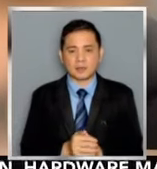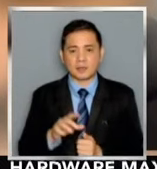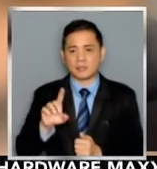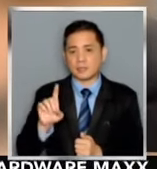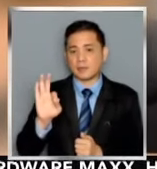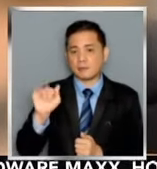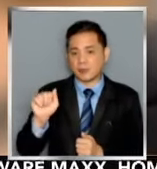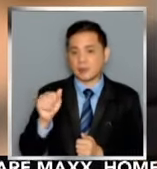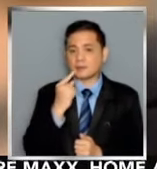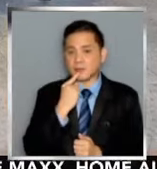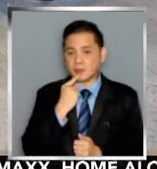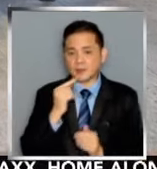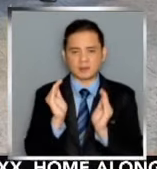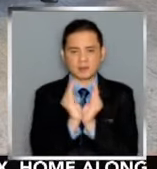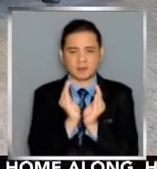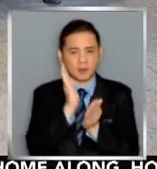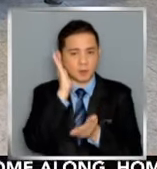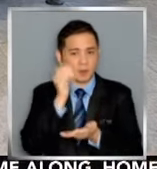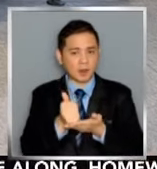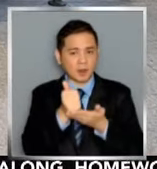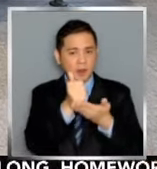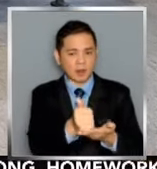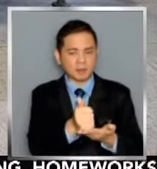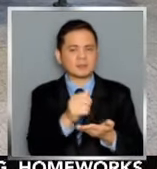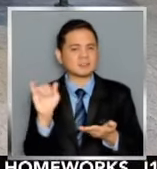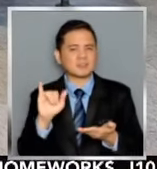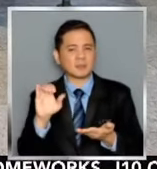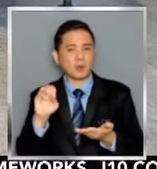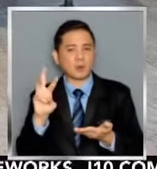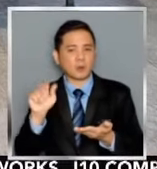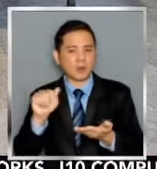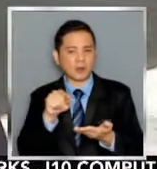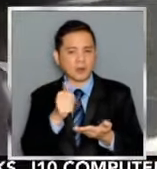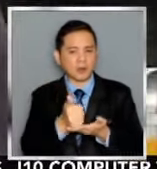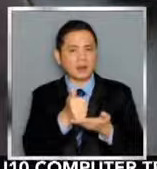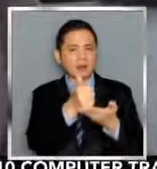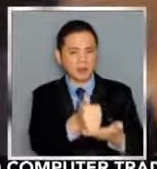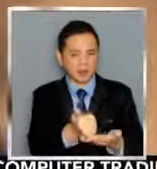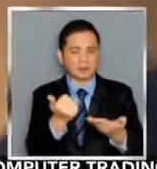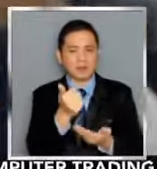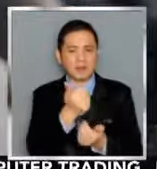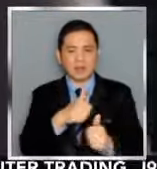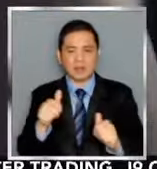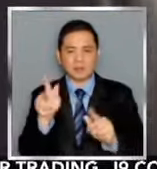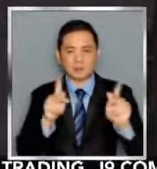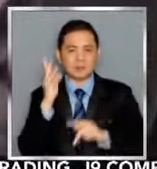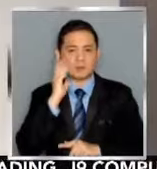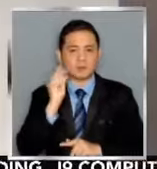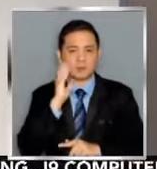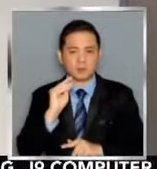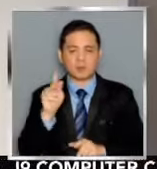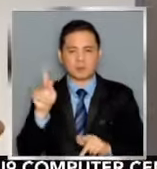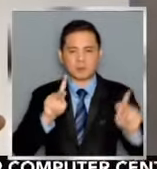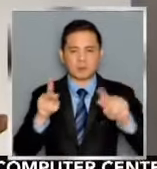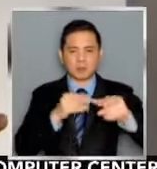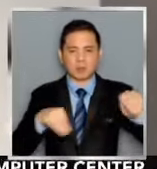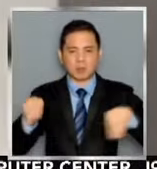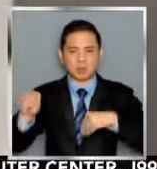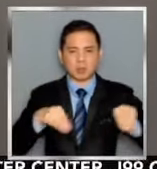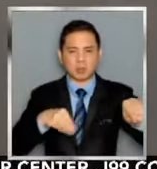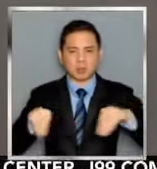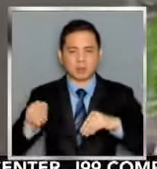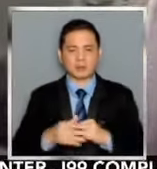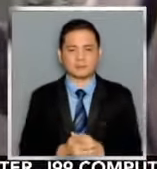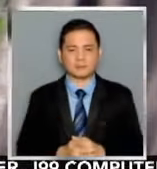ang DSWD at OWA sa mga nasa gitna biktima ng human trafficking. Para sa GMA Integrated News, Jonathan Andal,